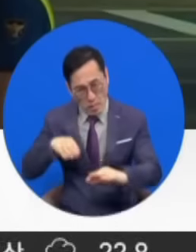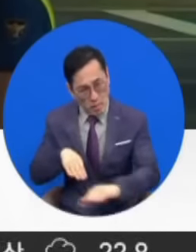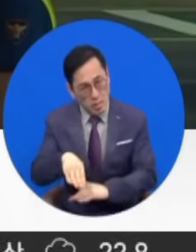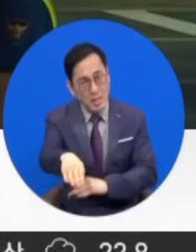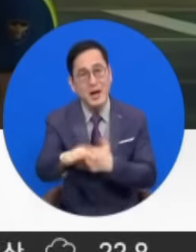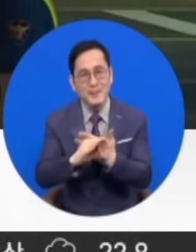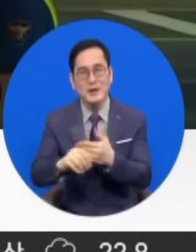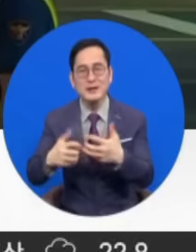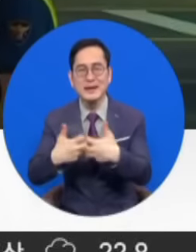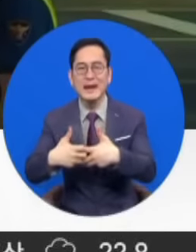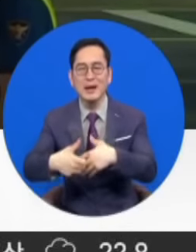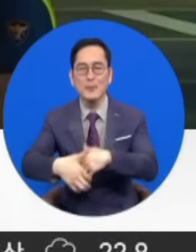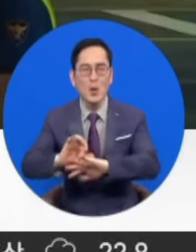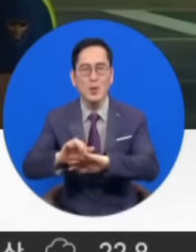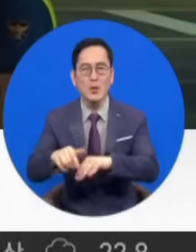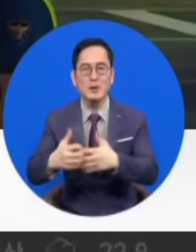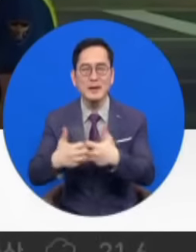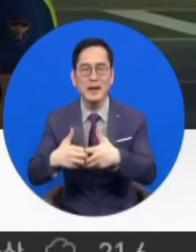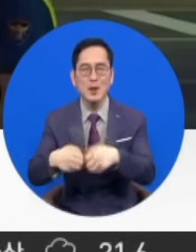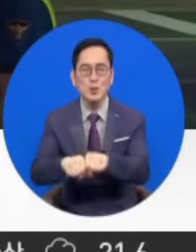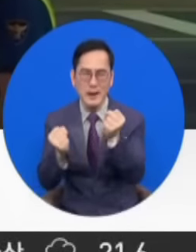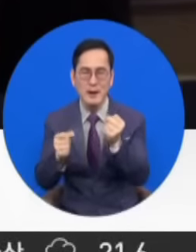분명히 가르기 위한 네.